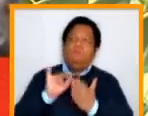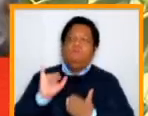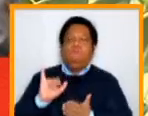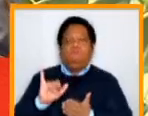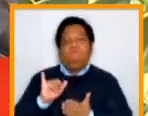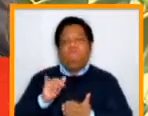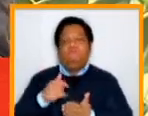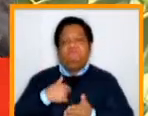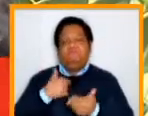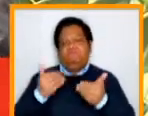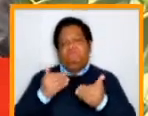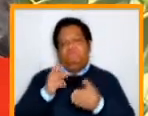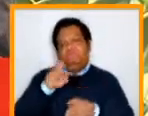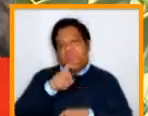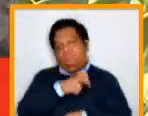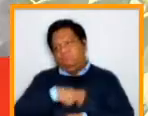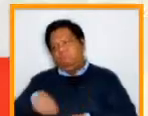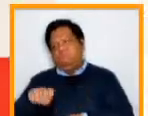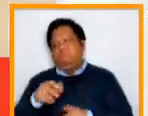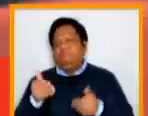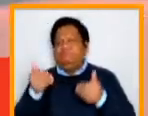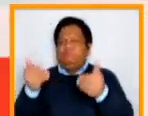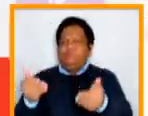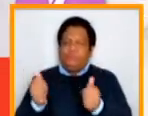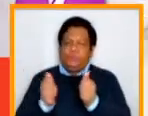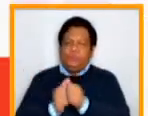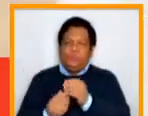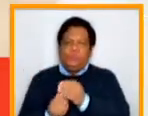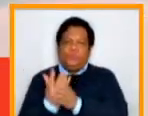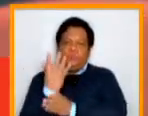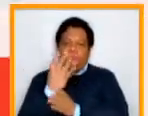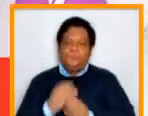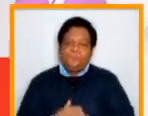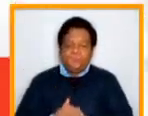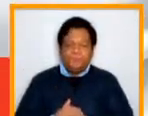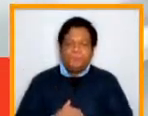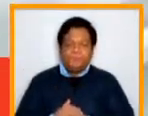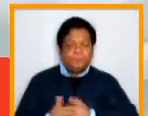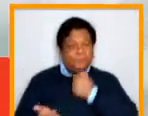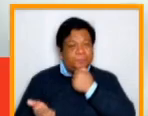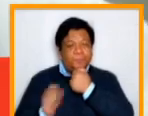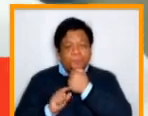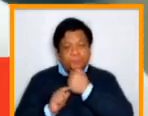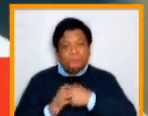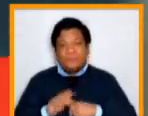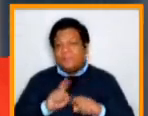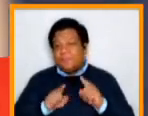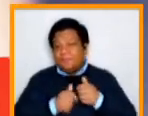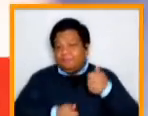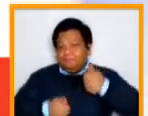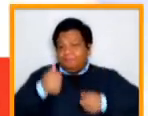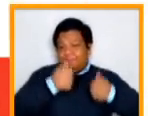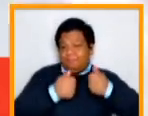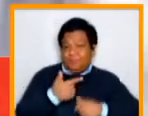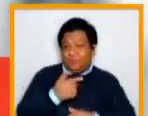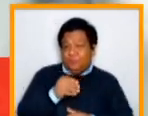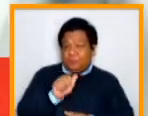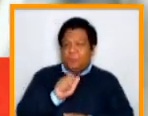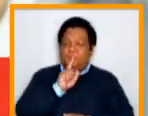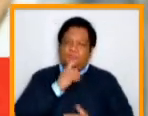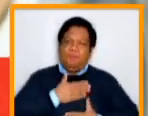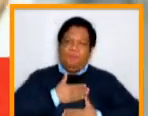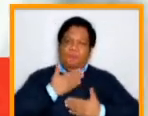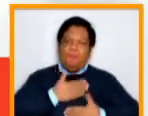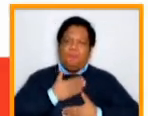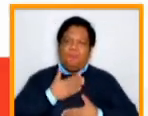should move on and grow. Ikinalugod din ng mga namumuno ng GMA Network ang pagdating ni Kuya